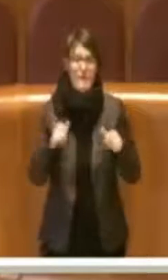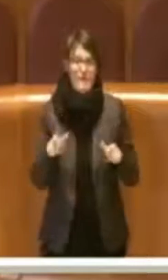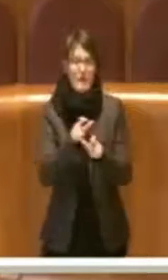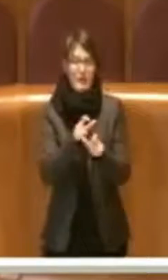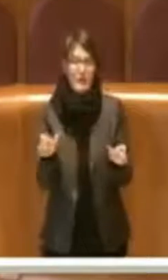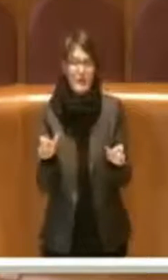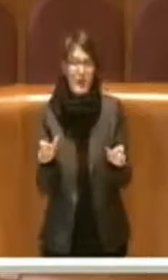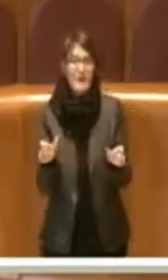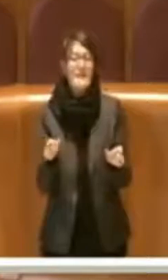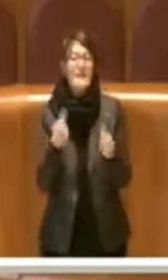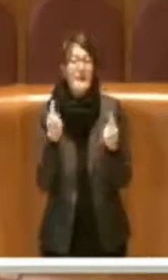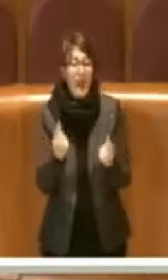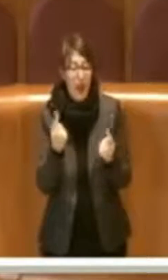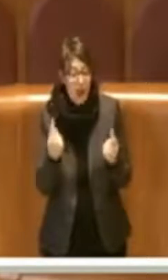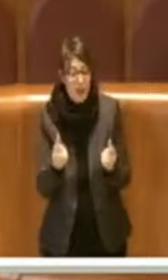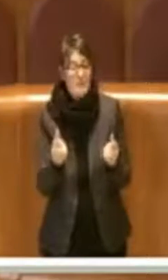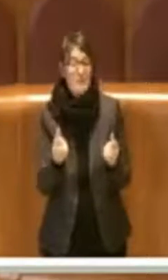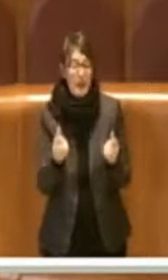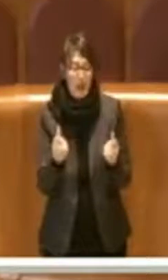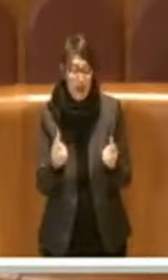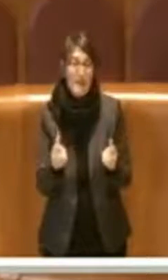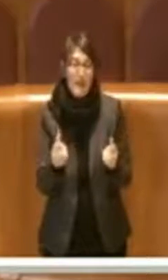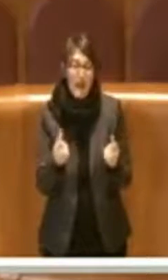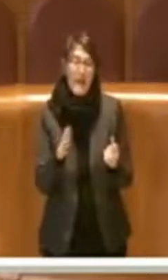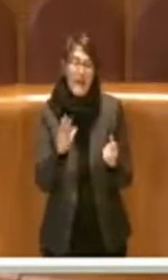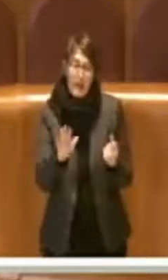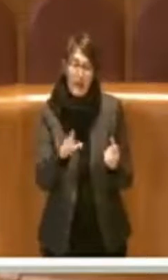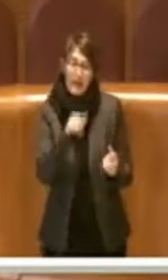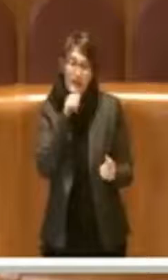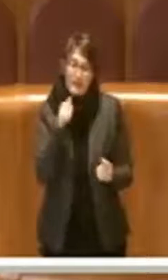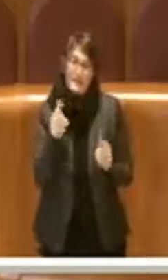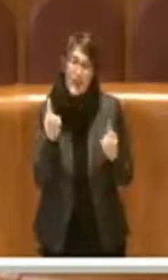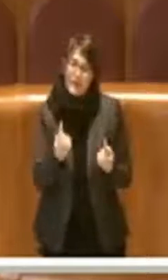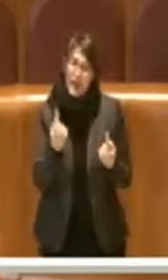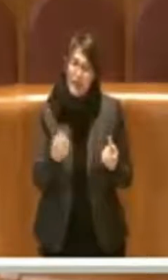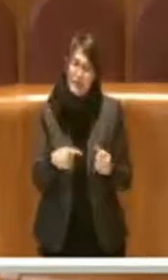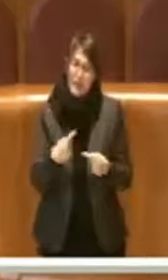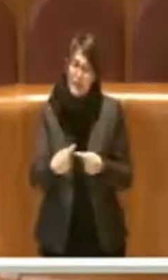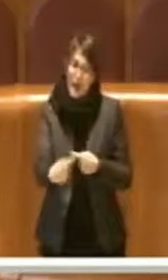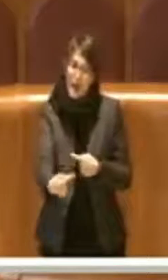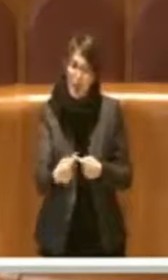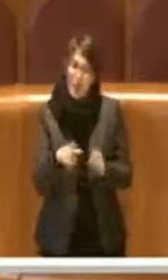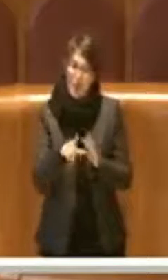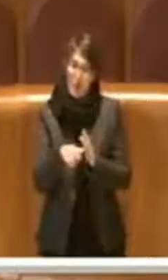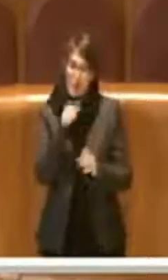tanto e l'attesa non si è conclusa, ci vorrà ancora del tempo. Grazie.